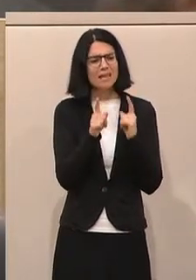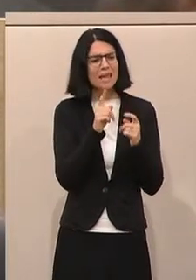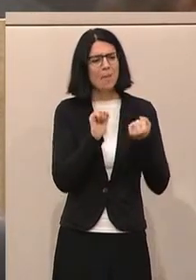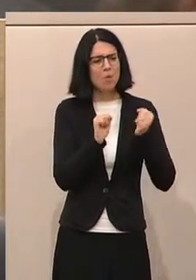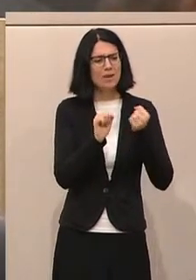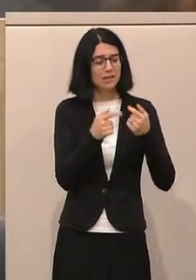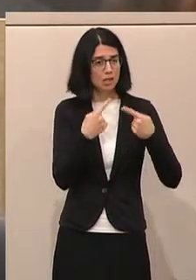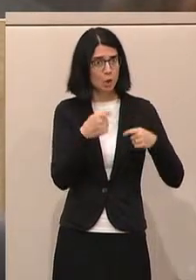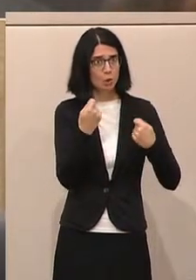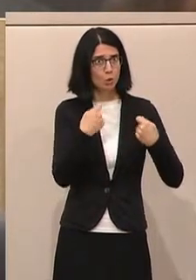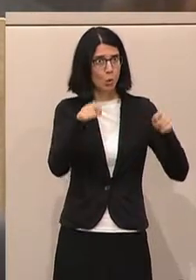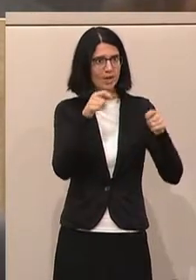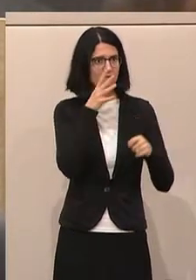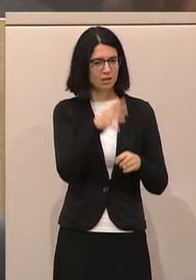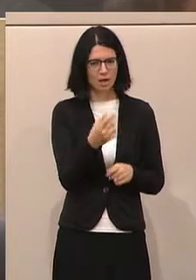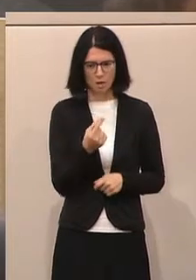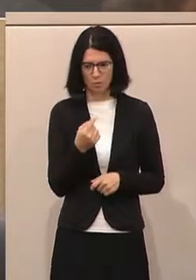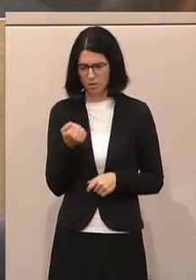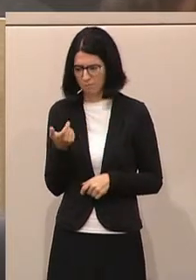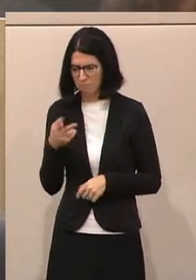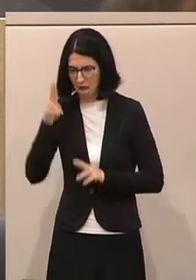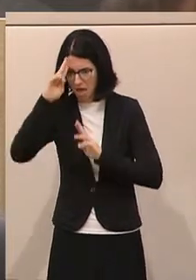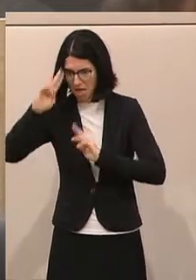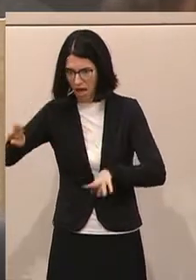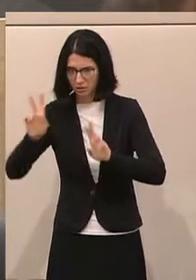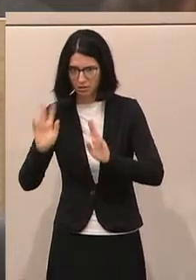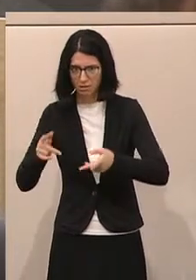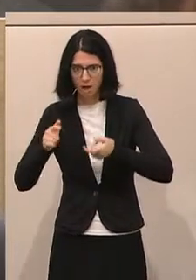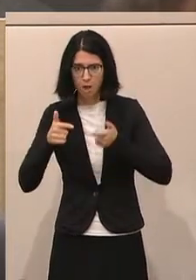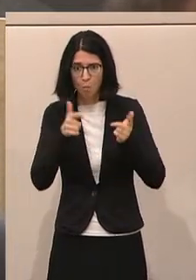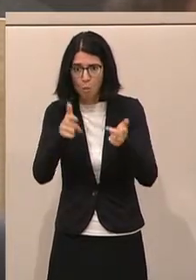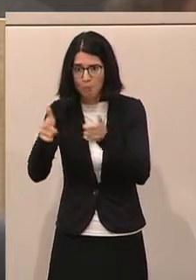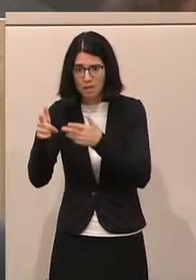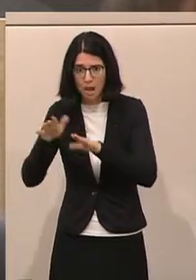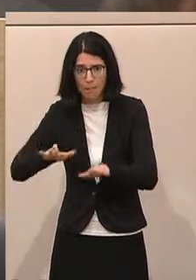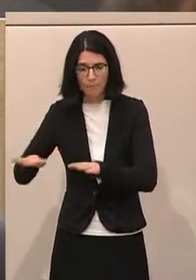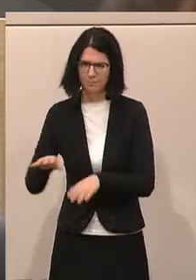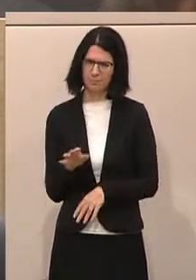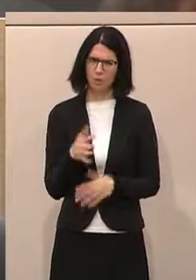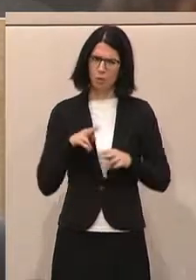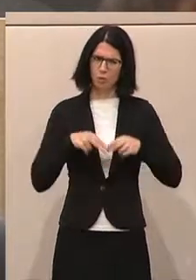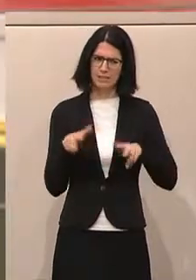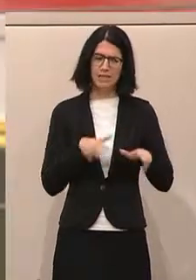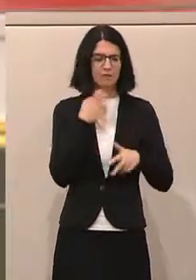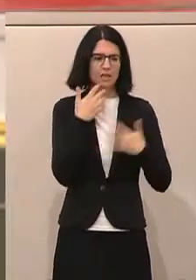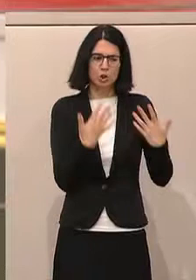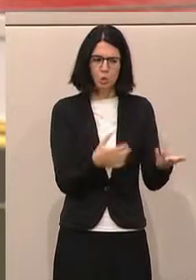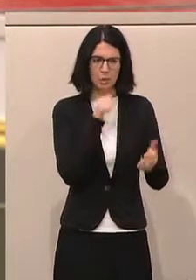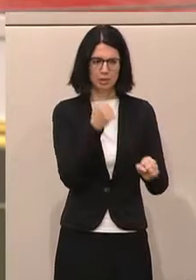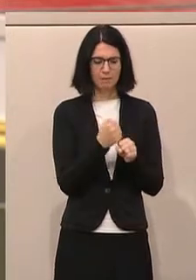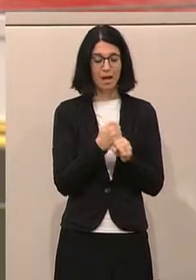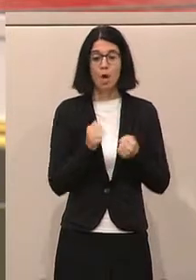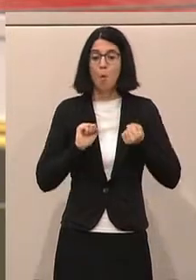Das würde bedeuten, dass nur mehr einige wenige Reiche wirklich auch Mobilität haben. Das ist nicht der Ansatz dieser Bundesregierung. Wir wollen